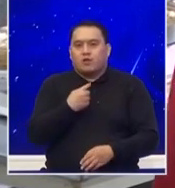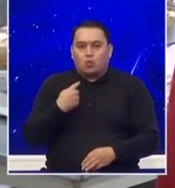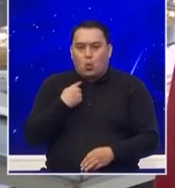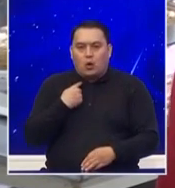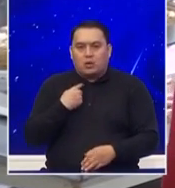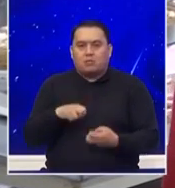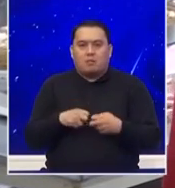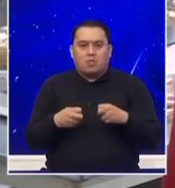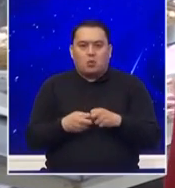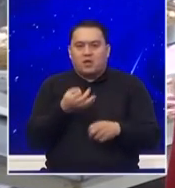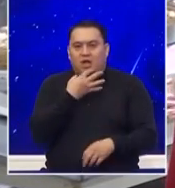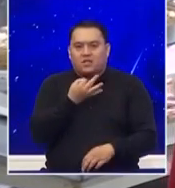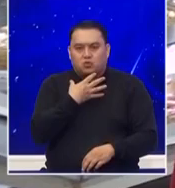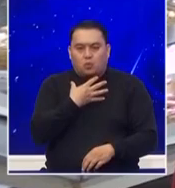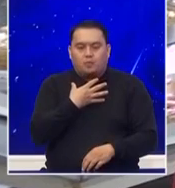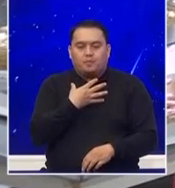Талдыкургане есть проблемы с яйцом.